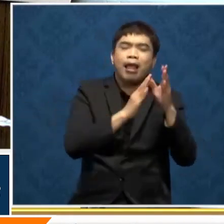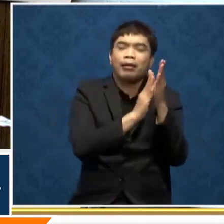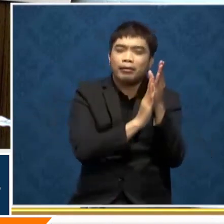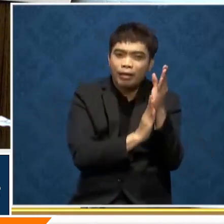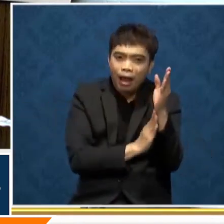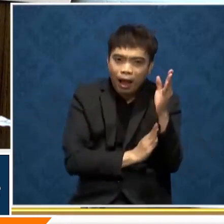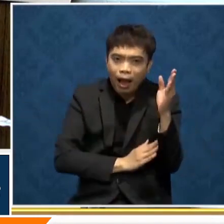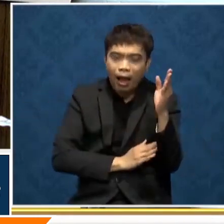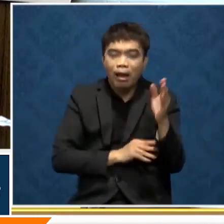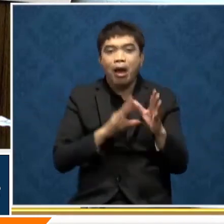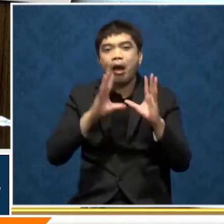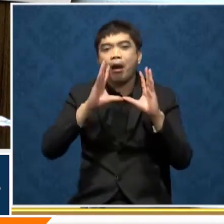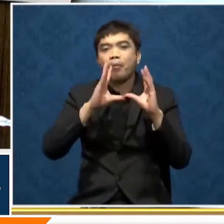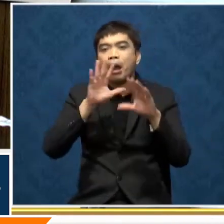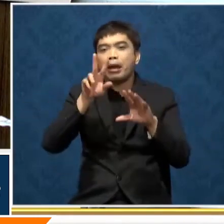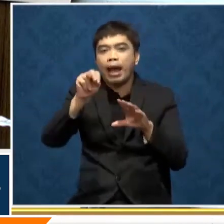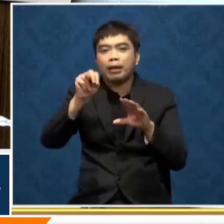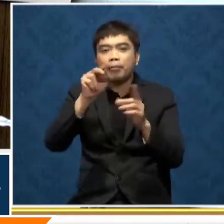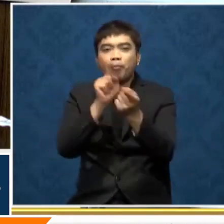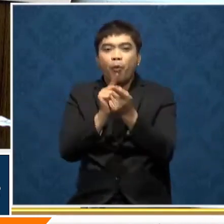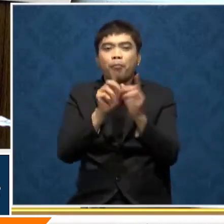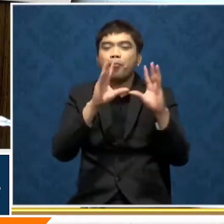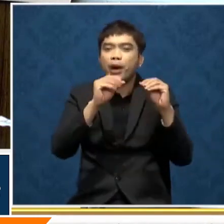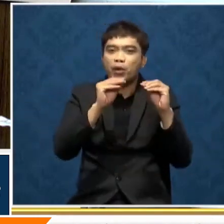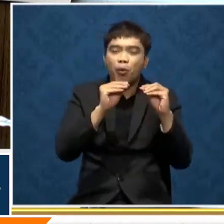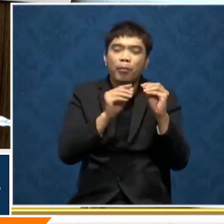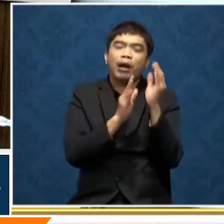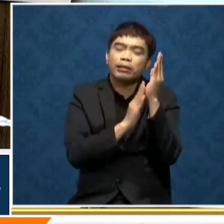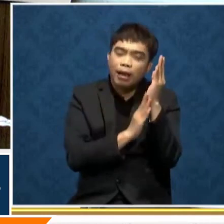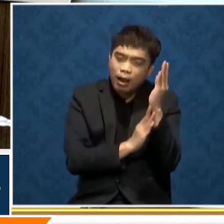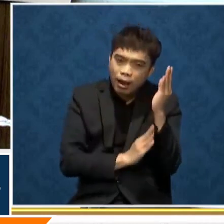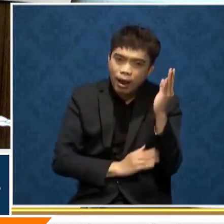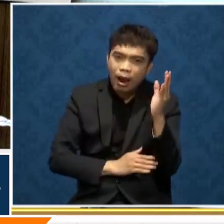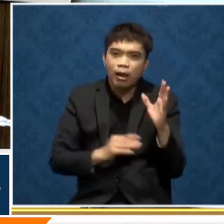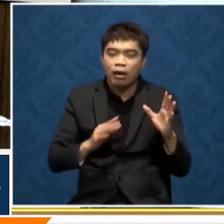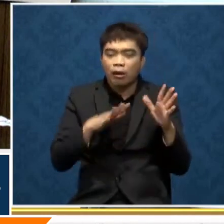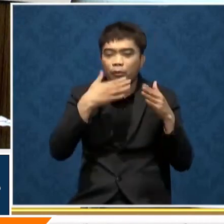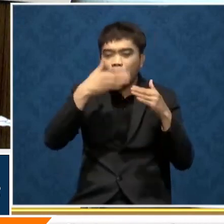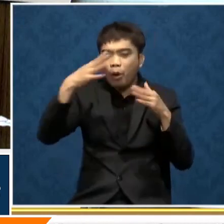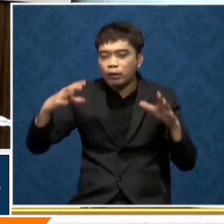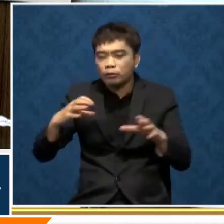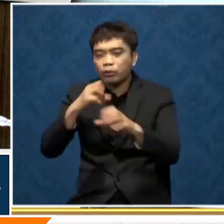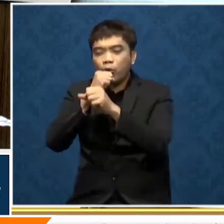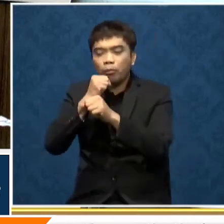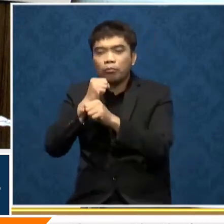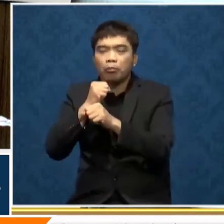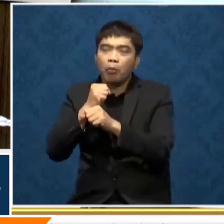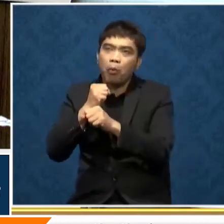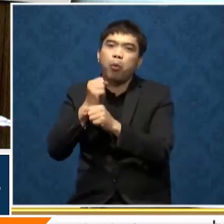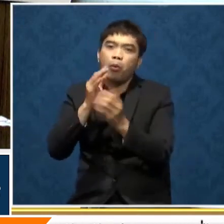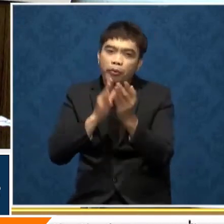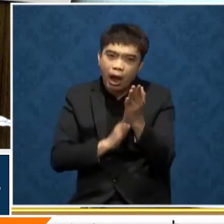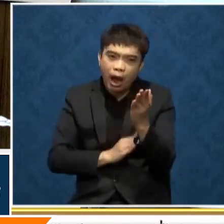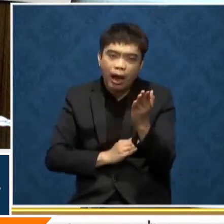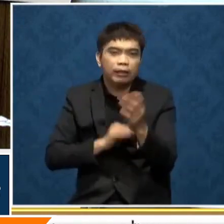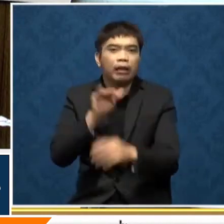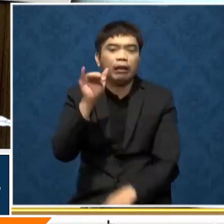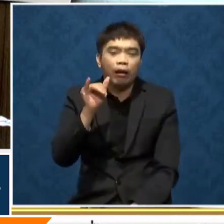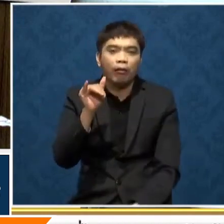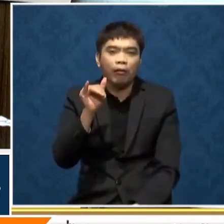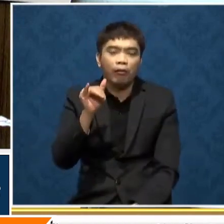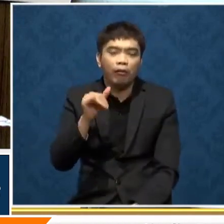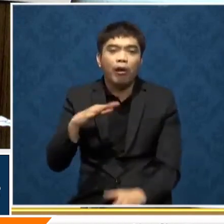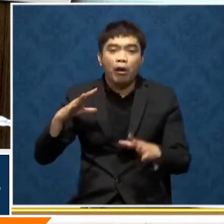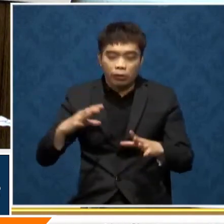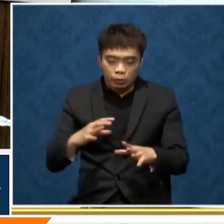พร้อมหน้าพร้อมตากันใช้เวลาเป็นเดือนกว่าจะสรุปได้ก็เวลาเป็นปีและถึงได้ข้อสรุปแล้วหน่วย